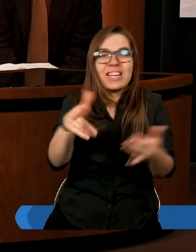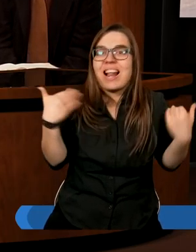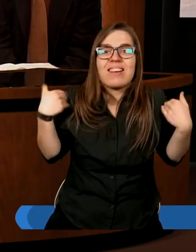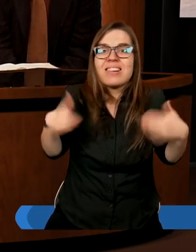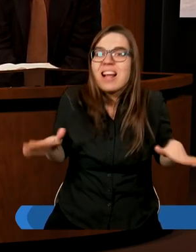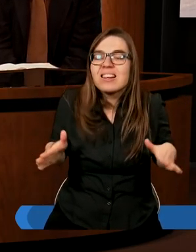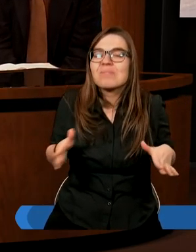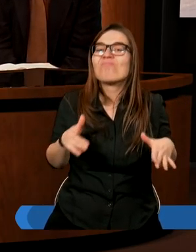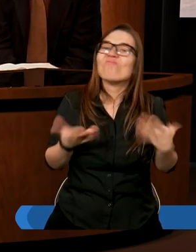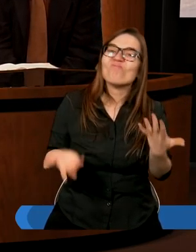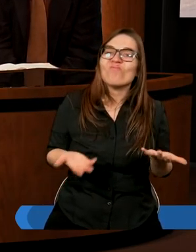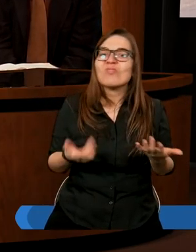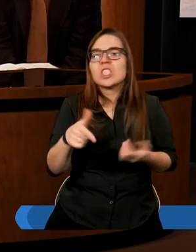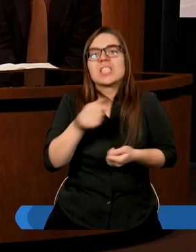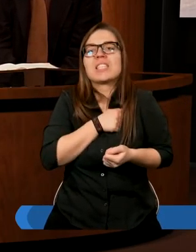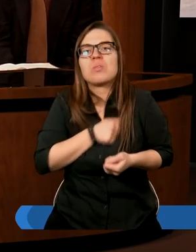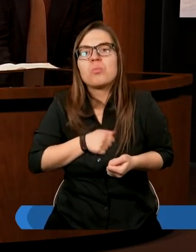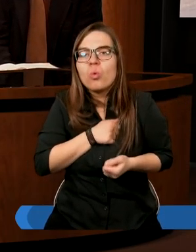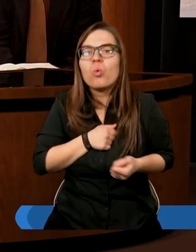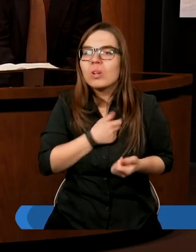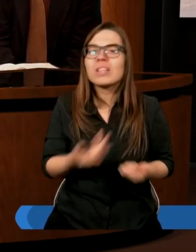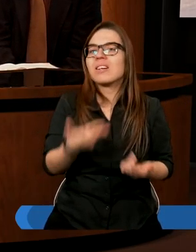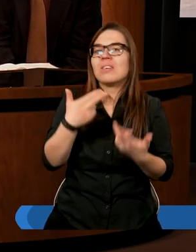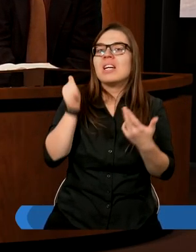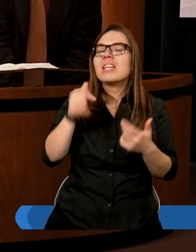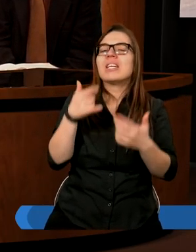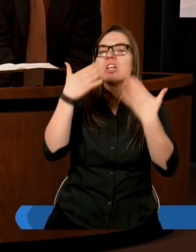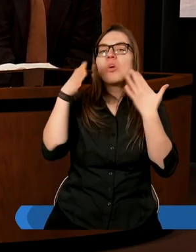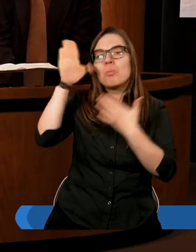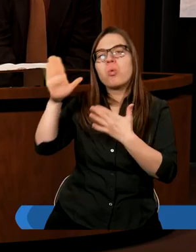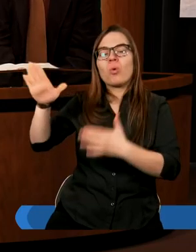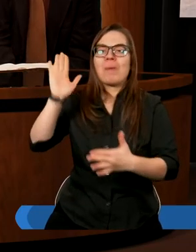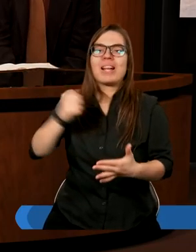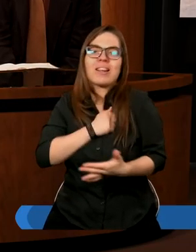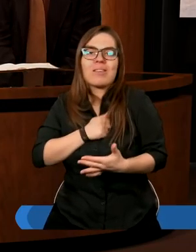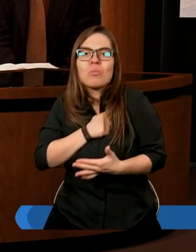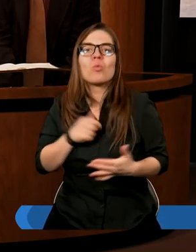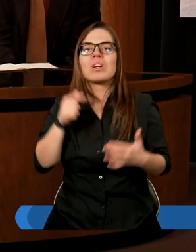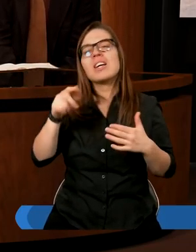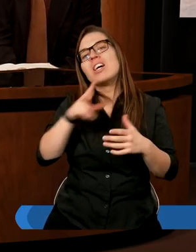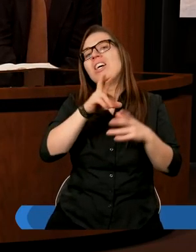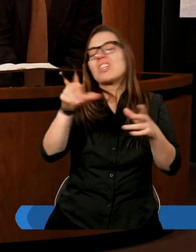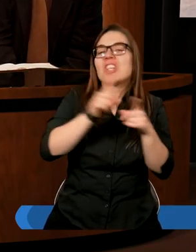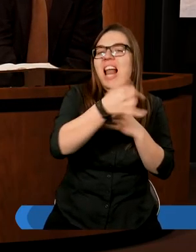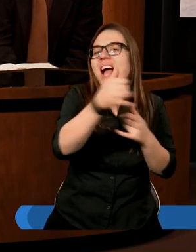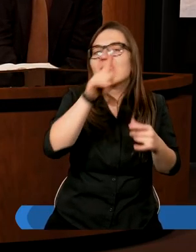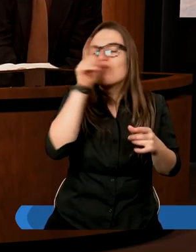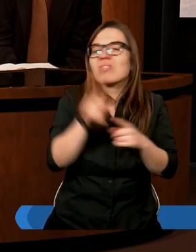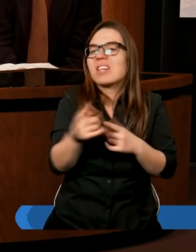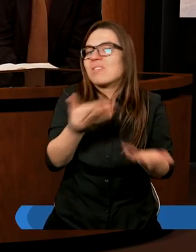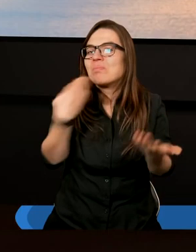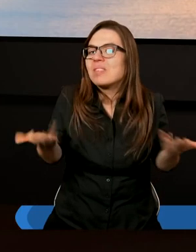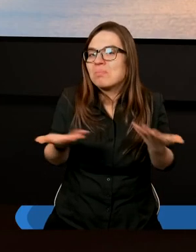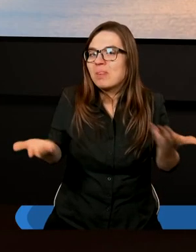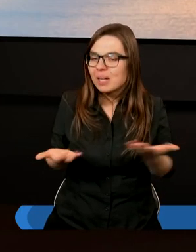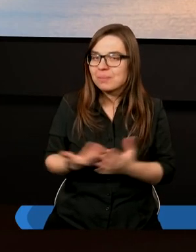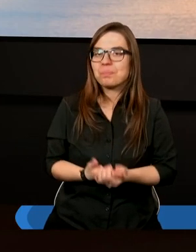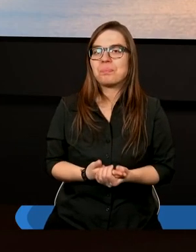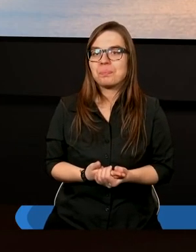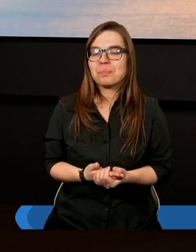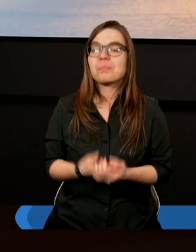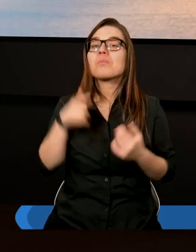to my też nie mamy nic co moglibyśmy dokonać czy to dla Niego czy dla innego człowieka tak to